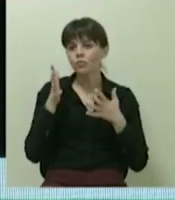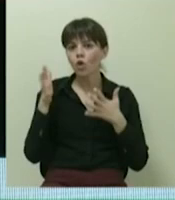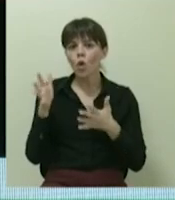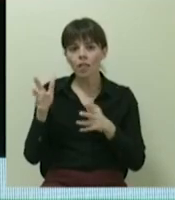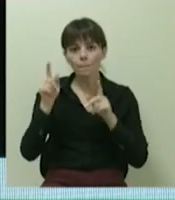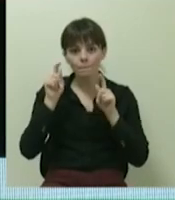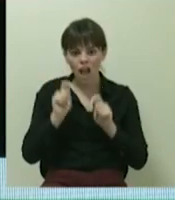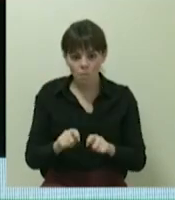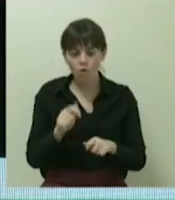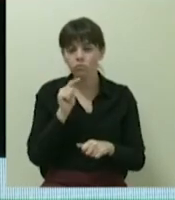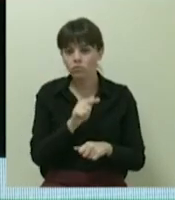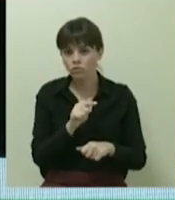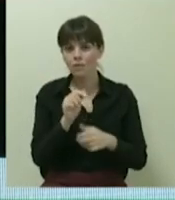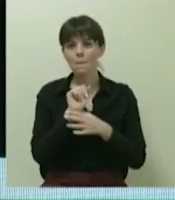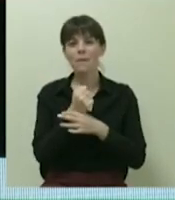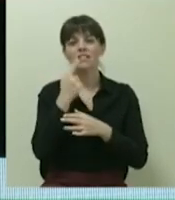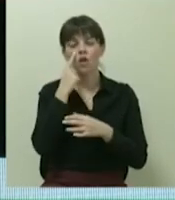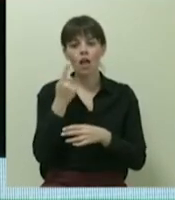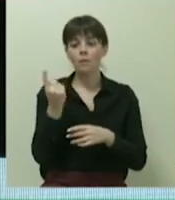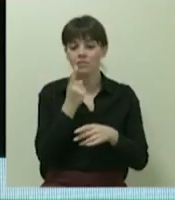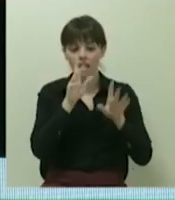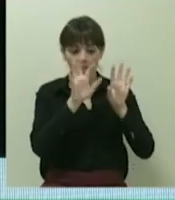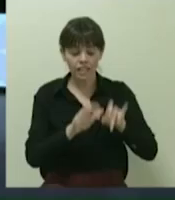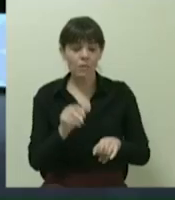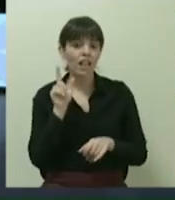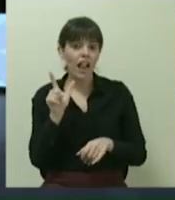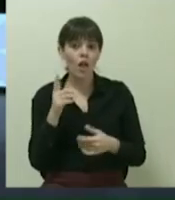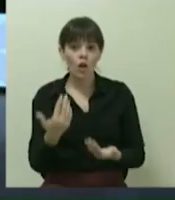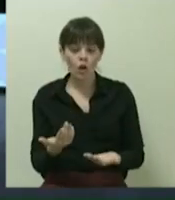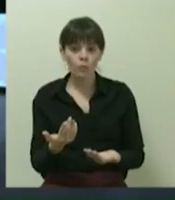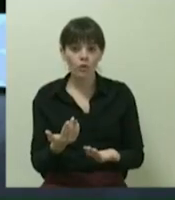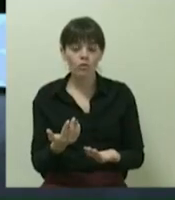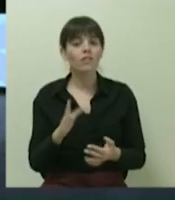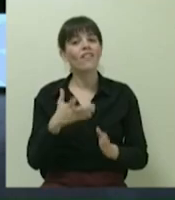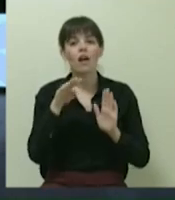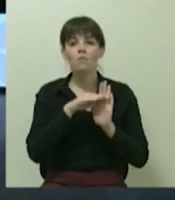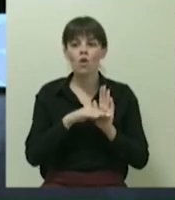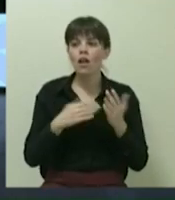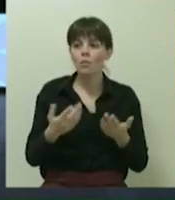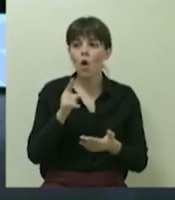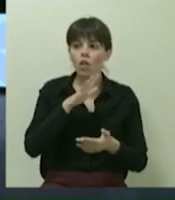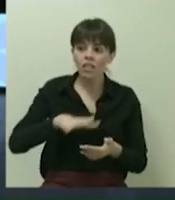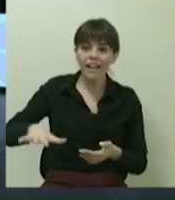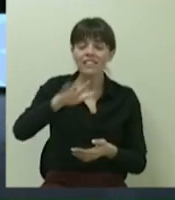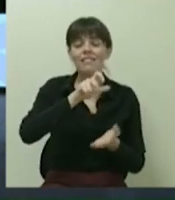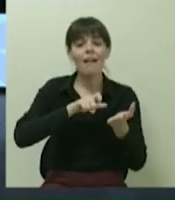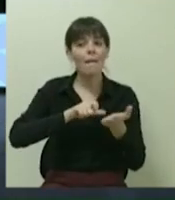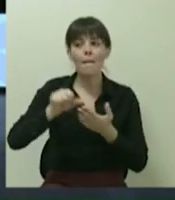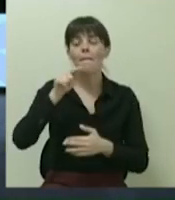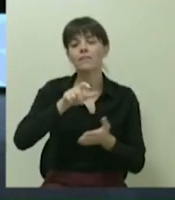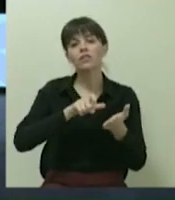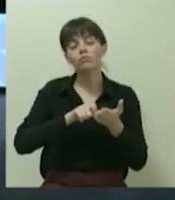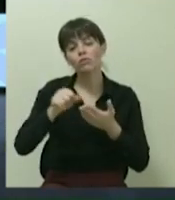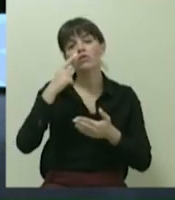musunuz mesleğinizde? Mesleğinizde bir konuda bir şeyler yazmanız gerekiyor mu? Ya da programlama. İşte onların hepsi.